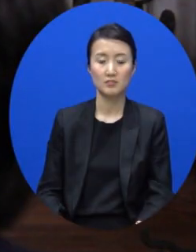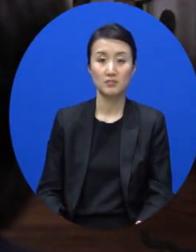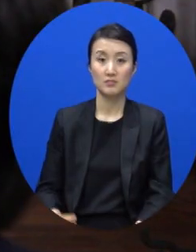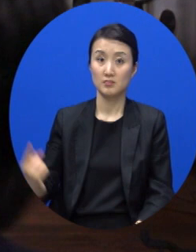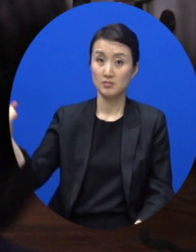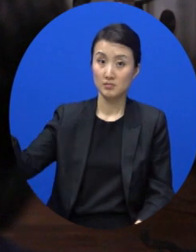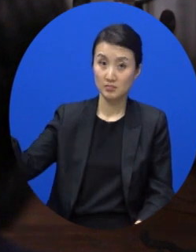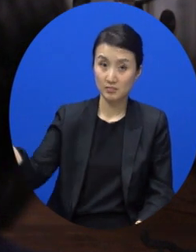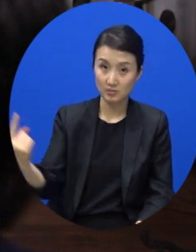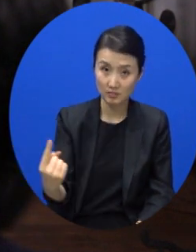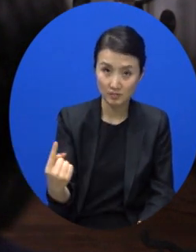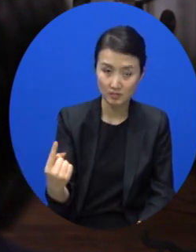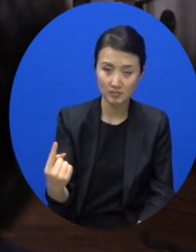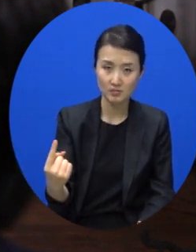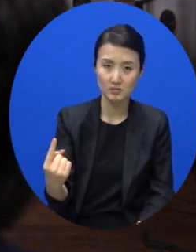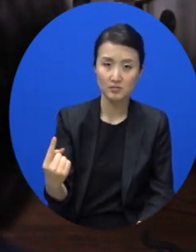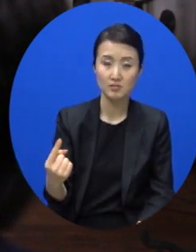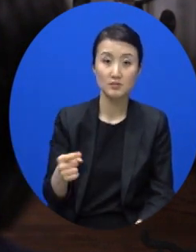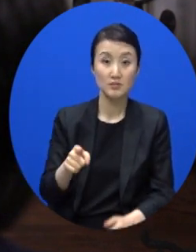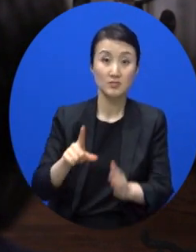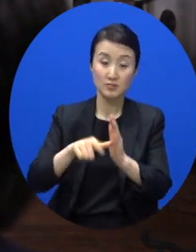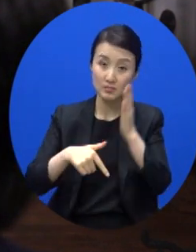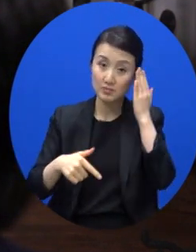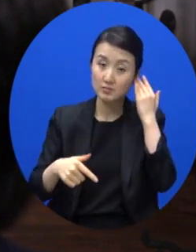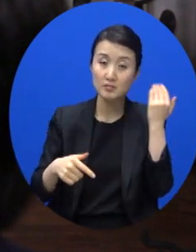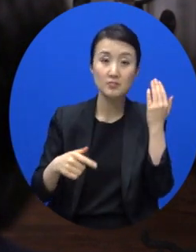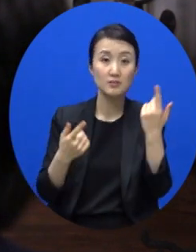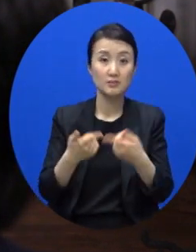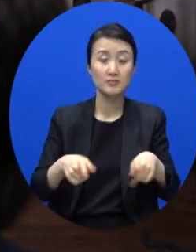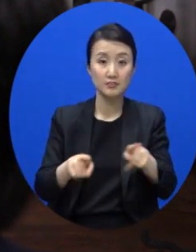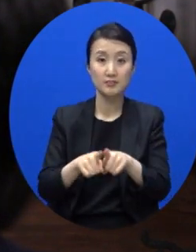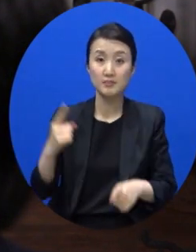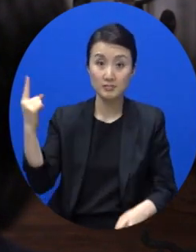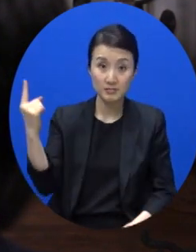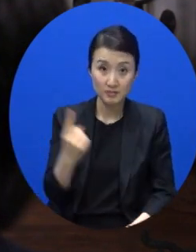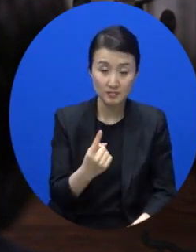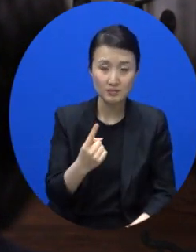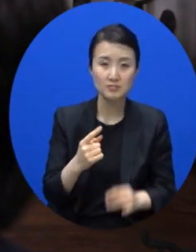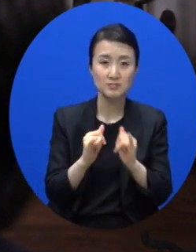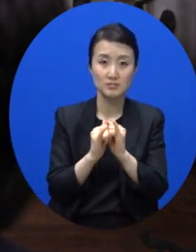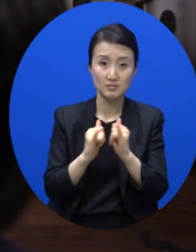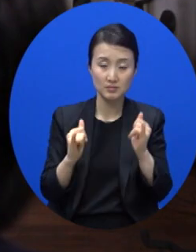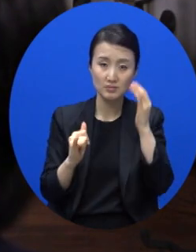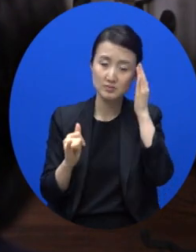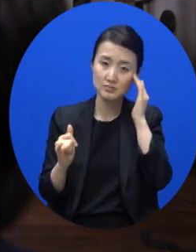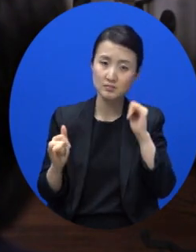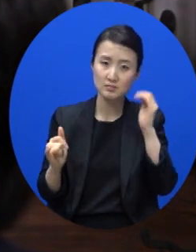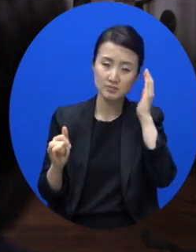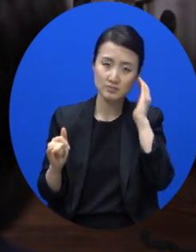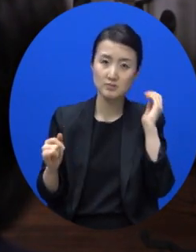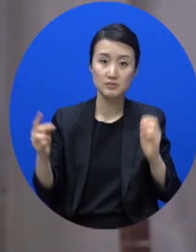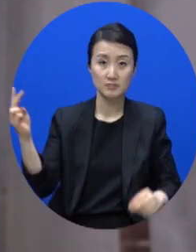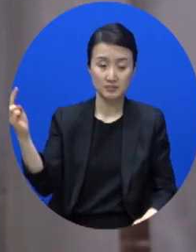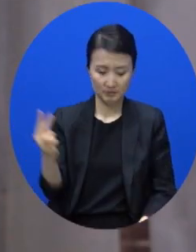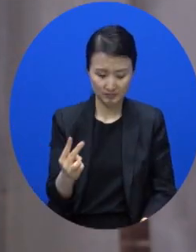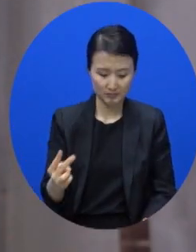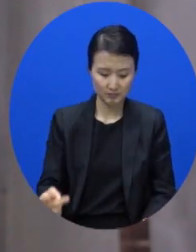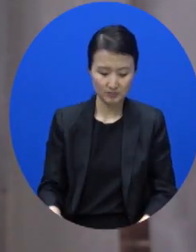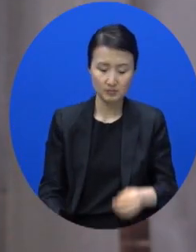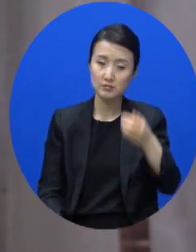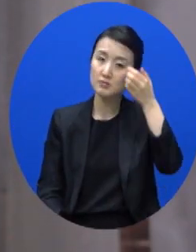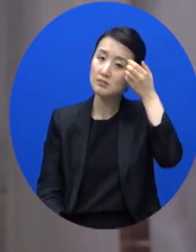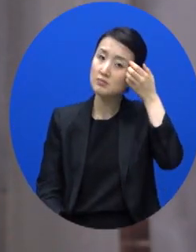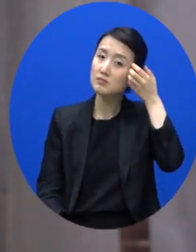그런데 그때 같이 동반하신 분께서 이분이